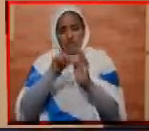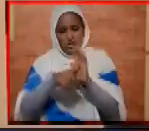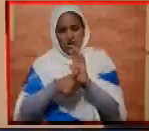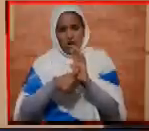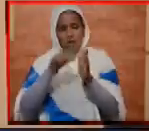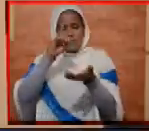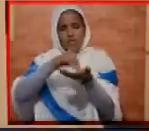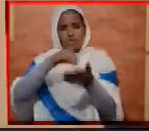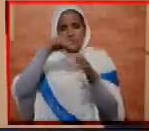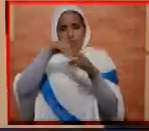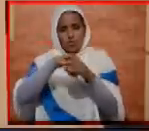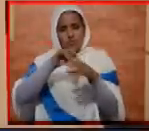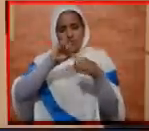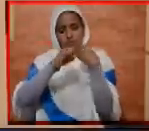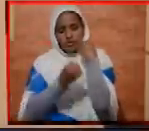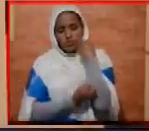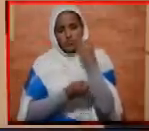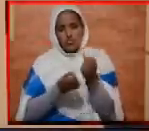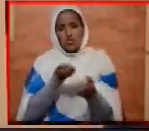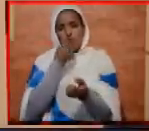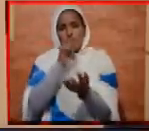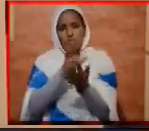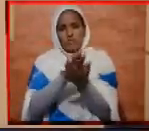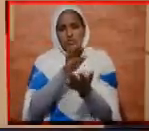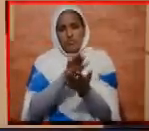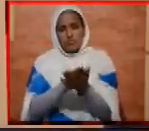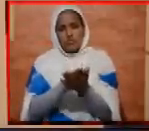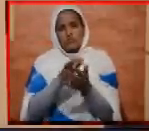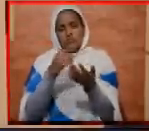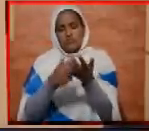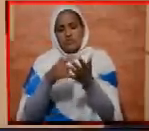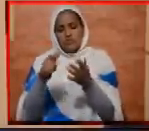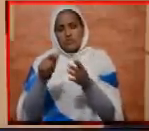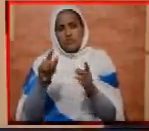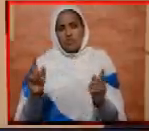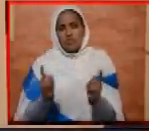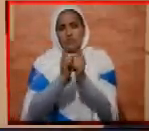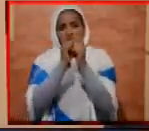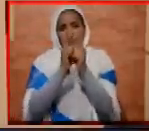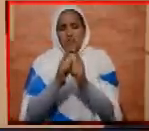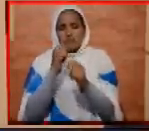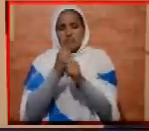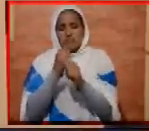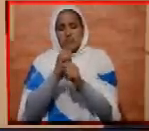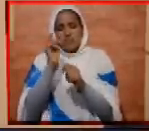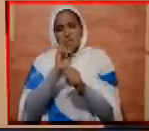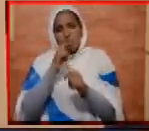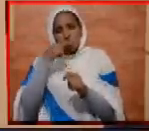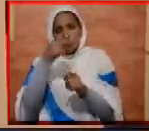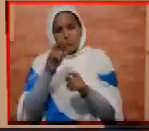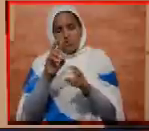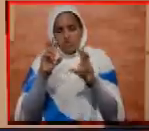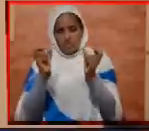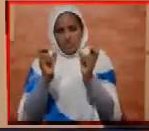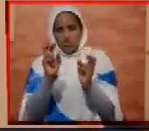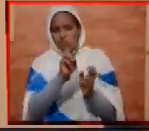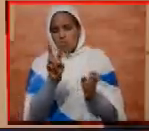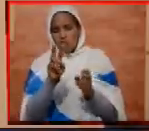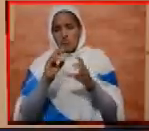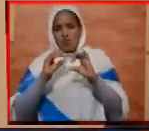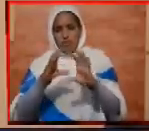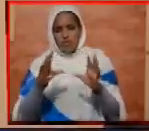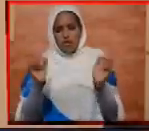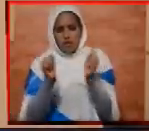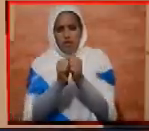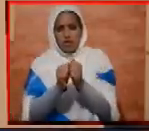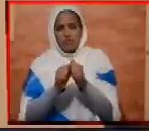ለጥቂት ደቂቃ በከተማው ውስጥ የተመሰረቱ ያነት ትምህርት ቤቶች ተግዳሮቶቻቸው ምንድናቸው በሚደረስ ከሁለት